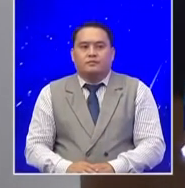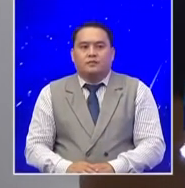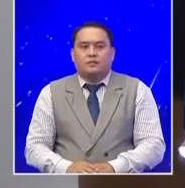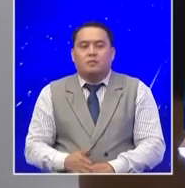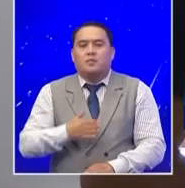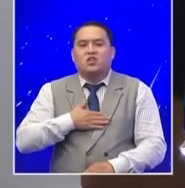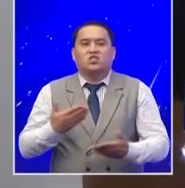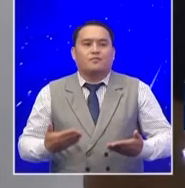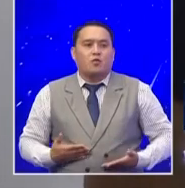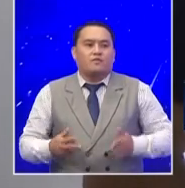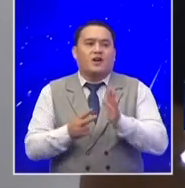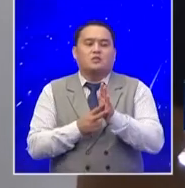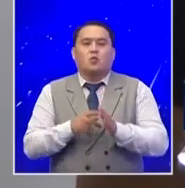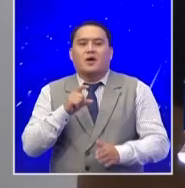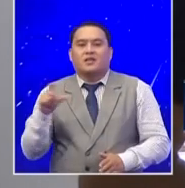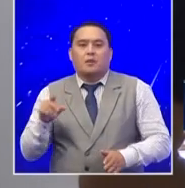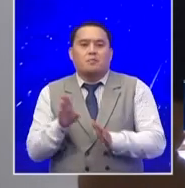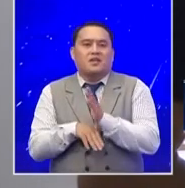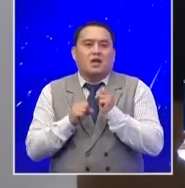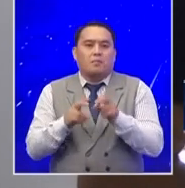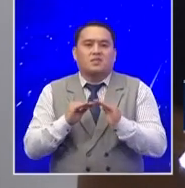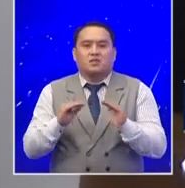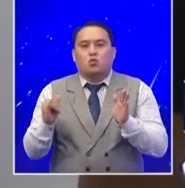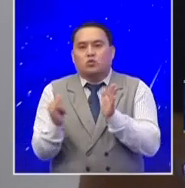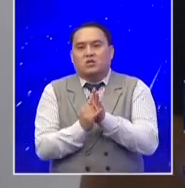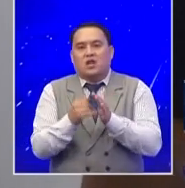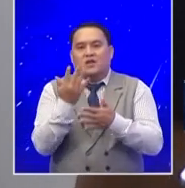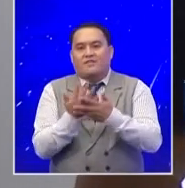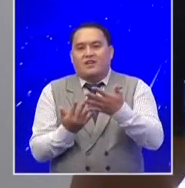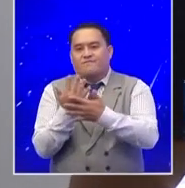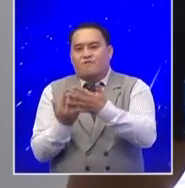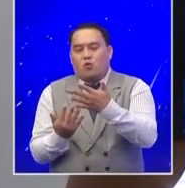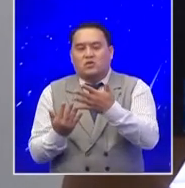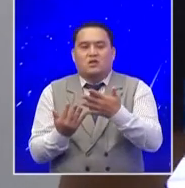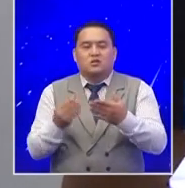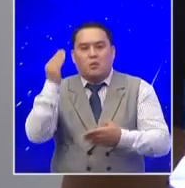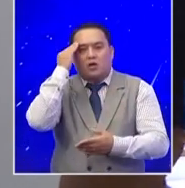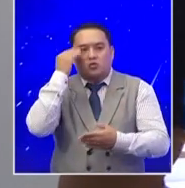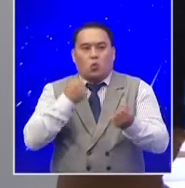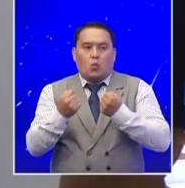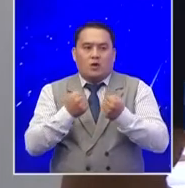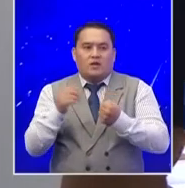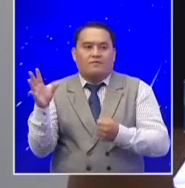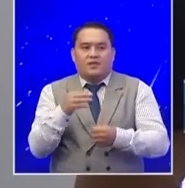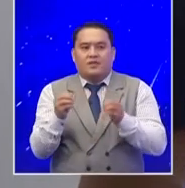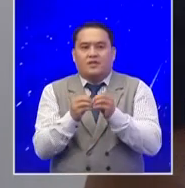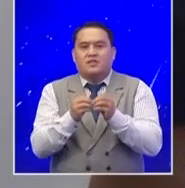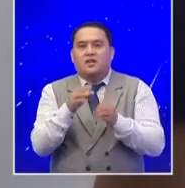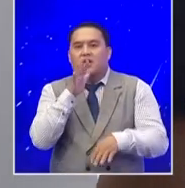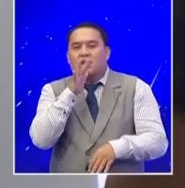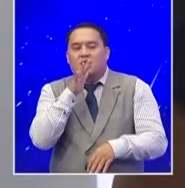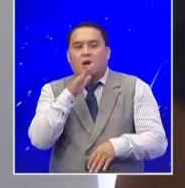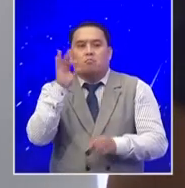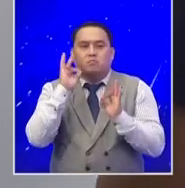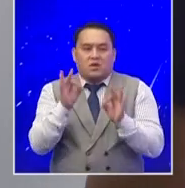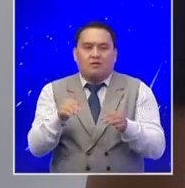Поскольку мы живем на 8-м этаже, переживая за безопасность детей, мы установили железные решетки на окна. Они способны выдержать вес детей до 10 лет. Считаем это